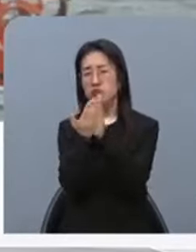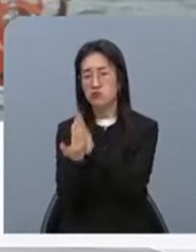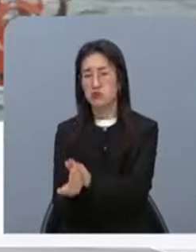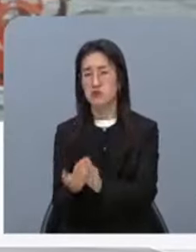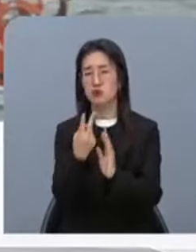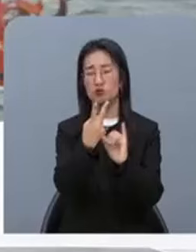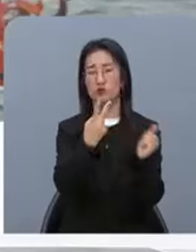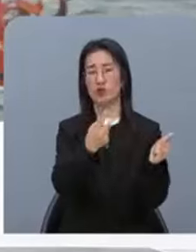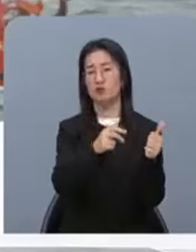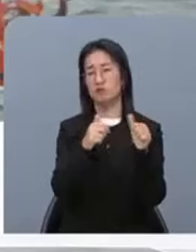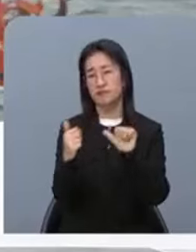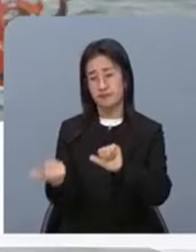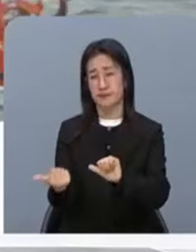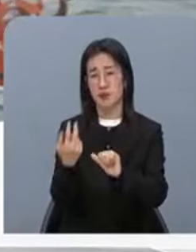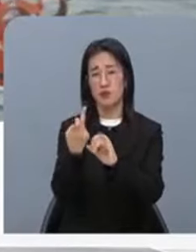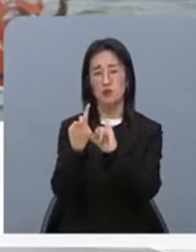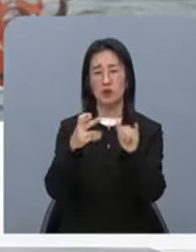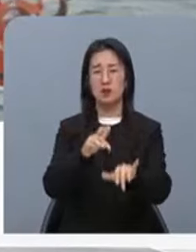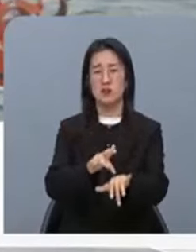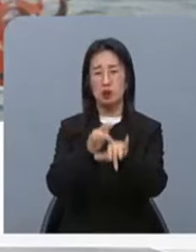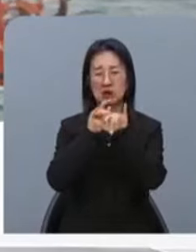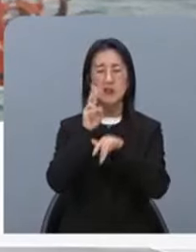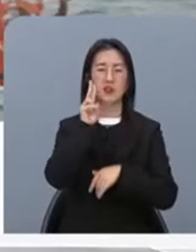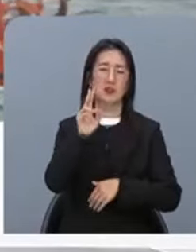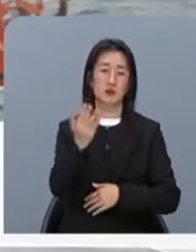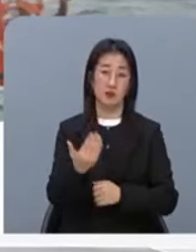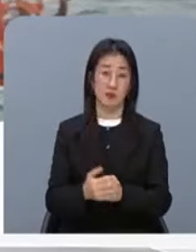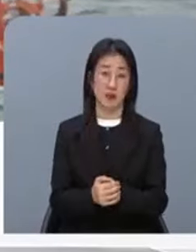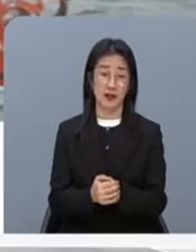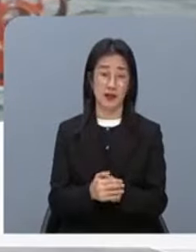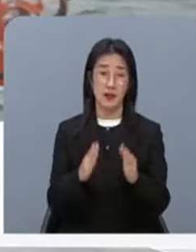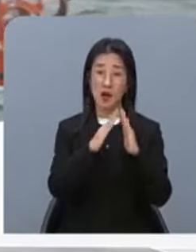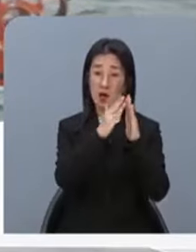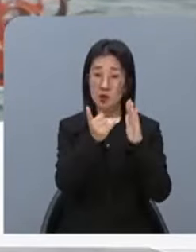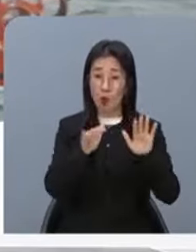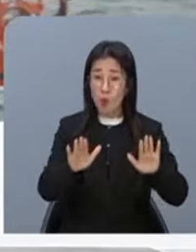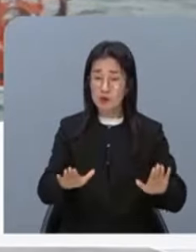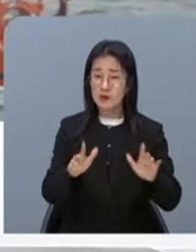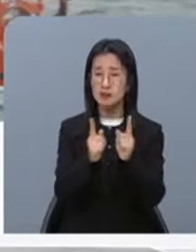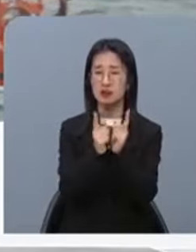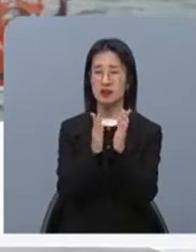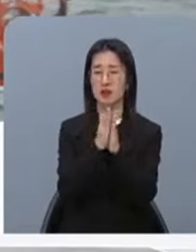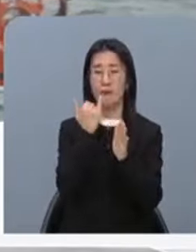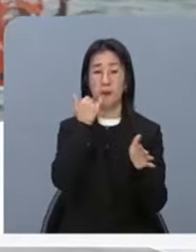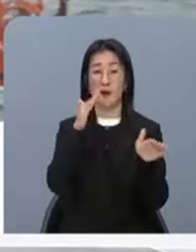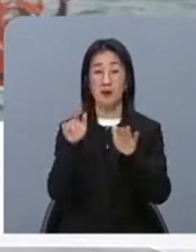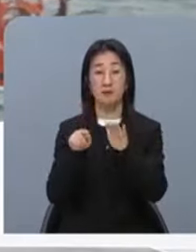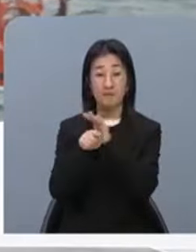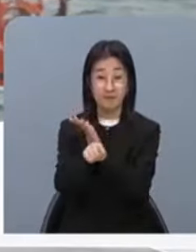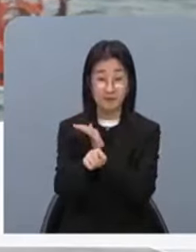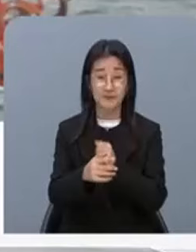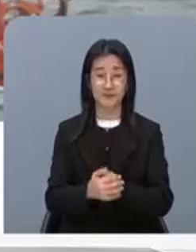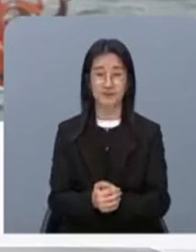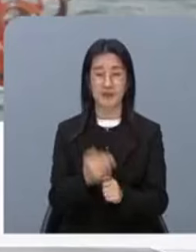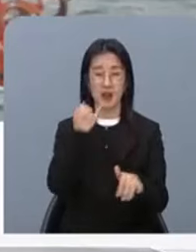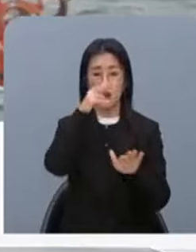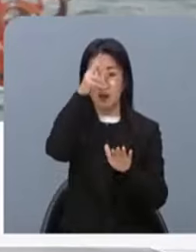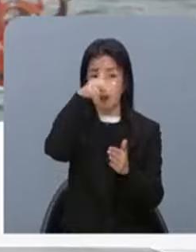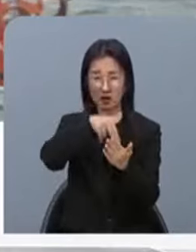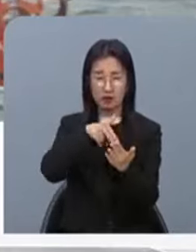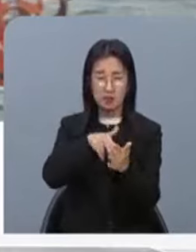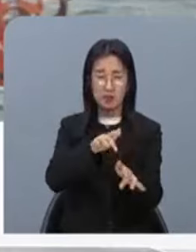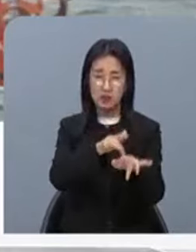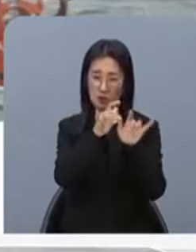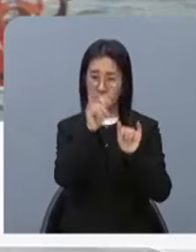12명이 실종된 지 이틀째입니다. 애타는 실종자 가족들은 오늘 사고 해역을 찾았는데요. 해경은 실종자